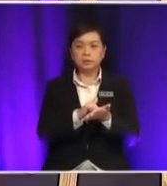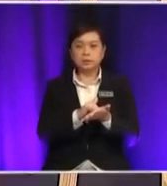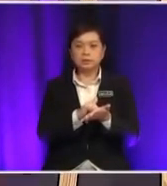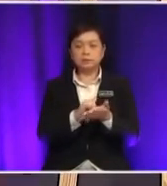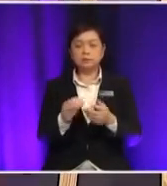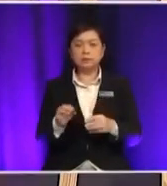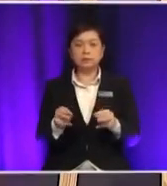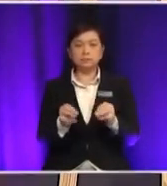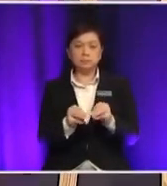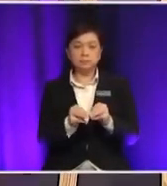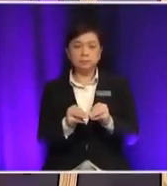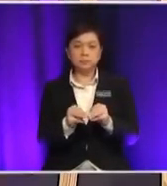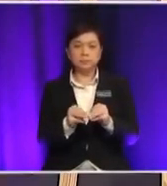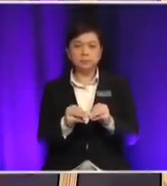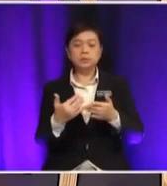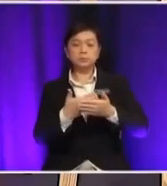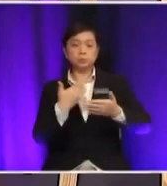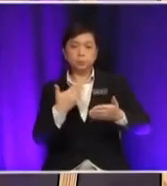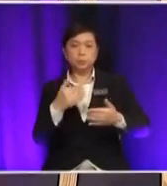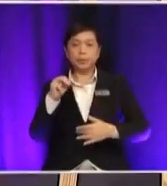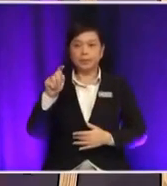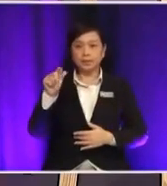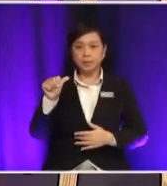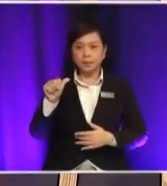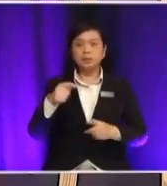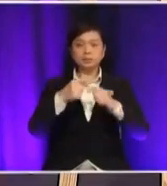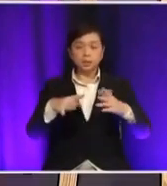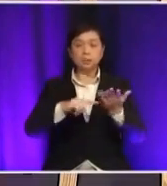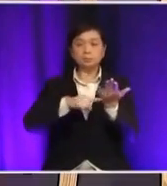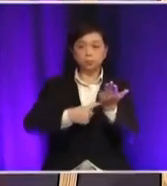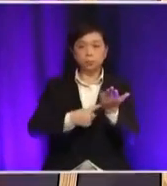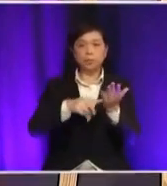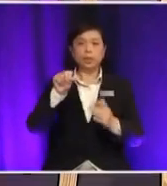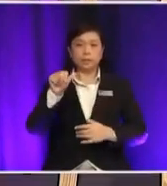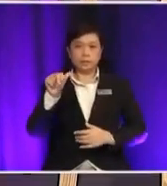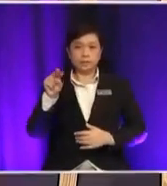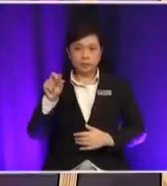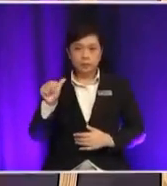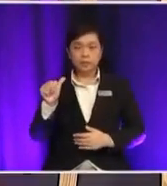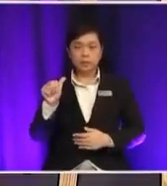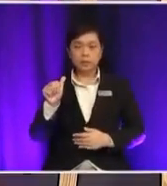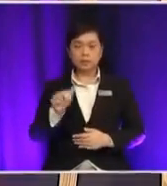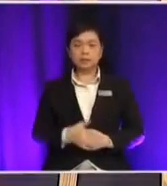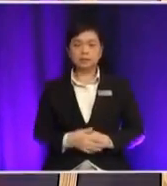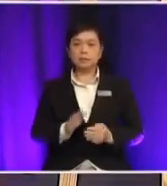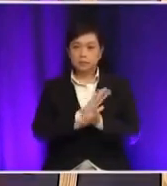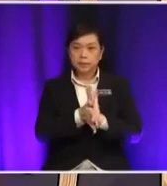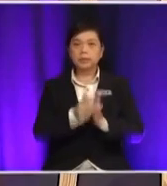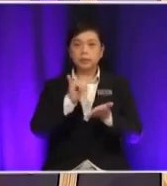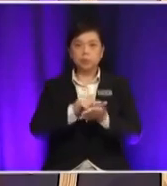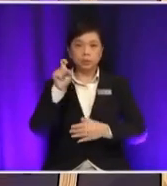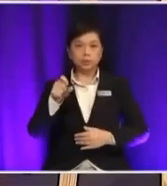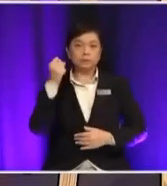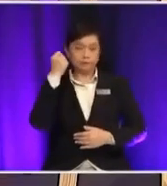kadang-kadang sebelum betapasa tuh sudah start etafase sebelum enak fase berakhir sudah tak teleposa itu karena paham eh